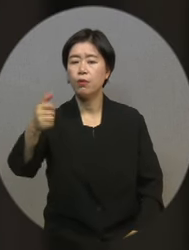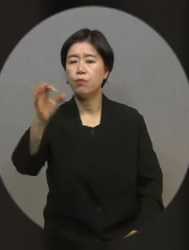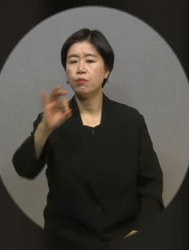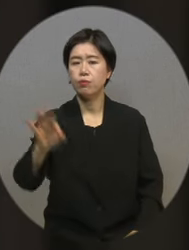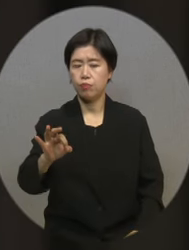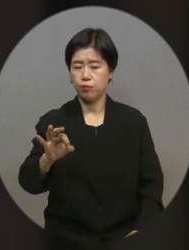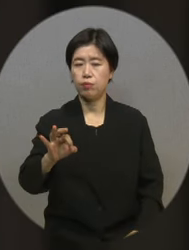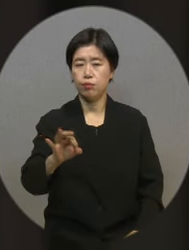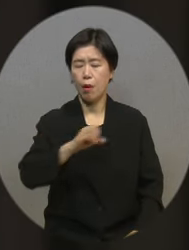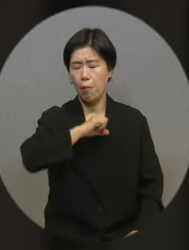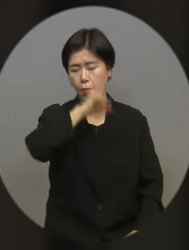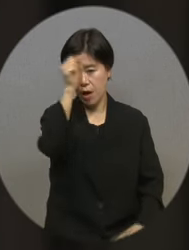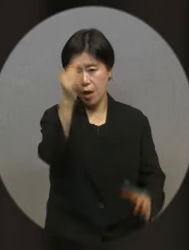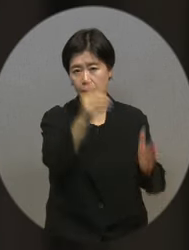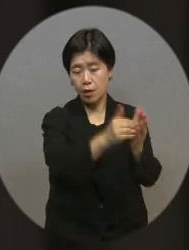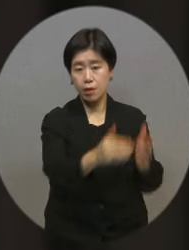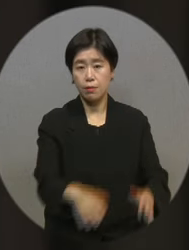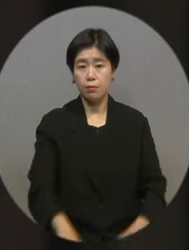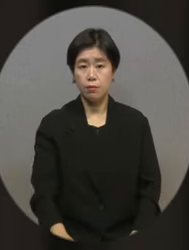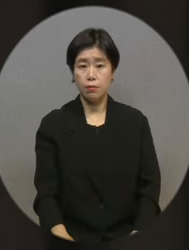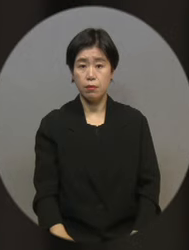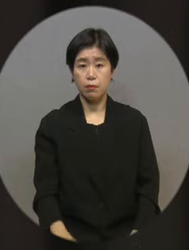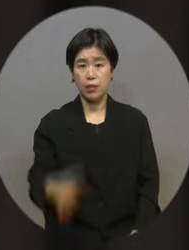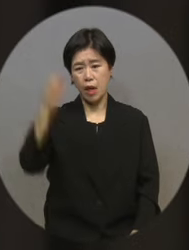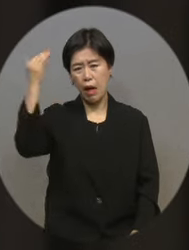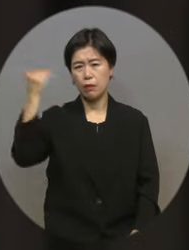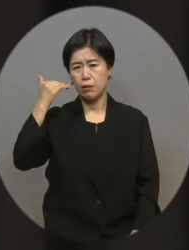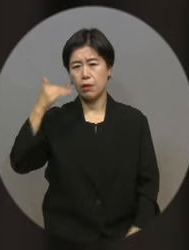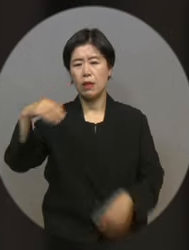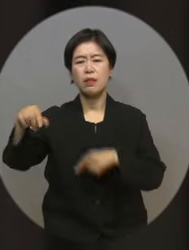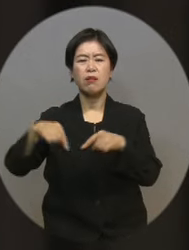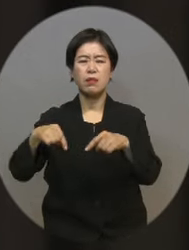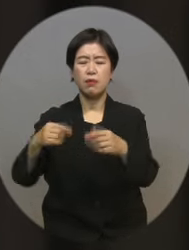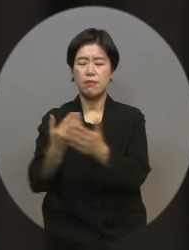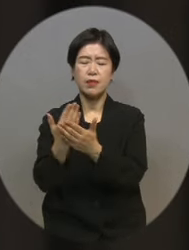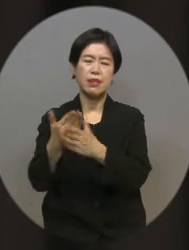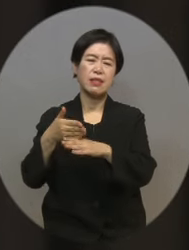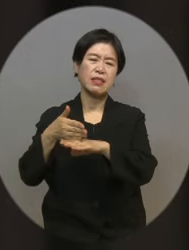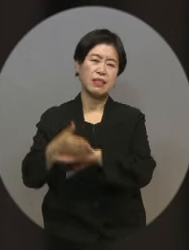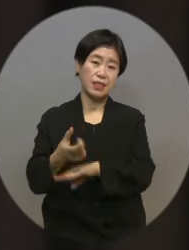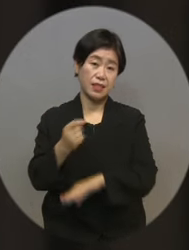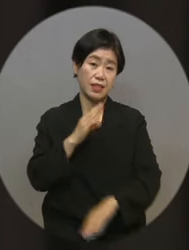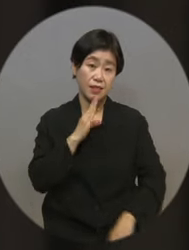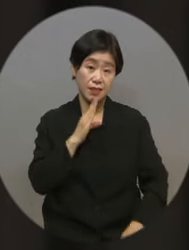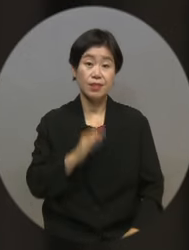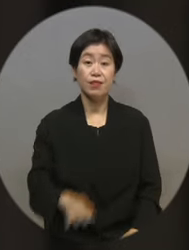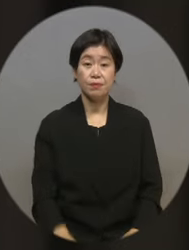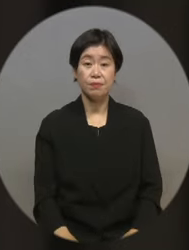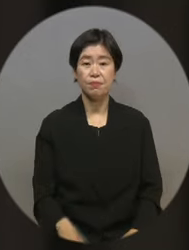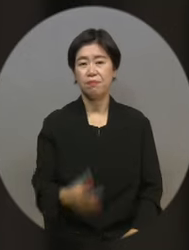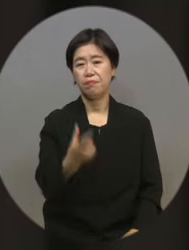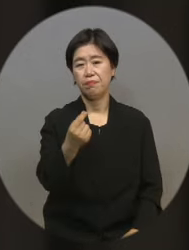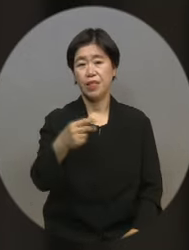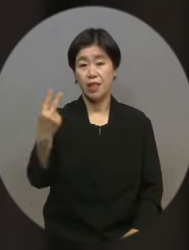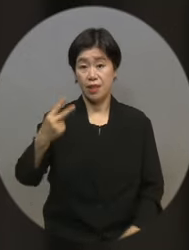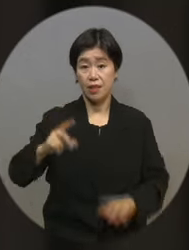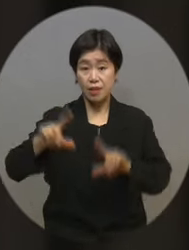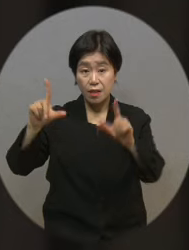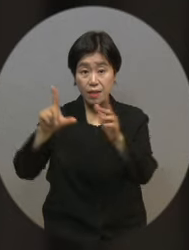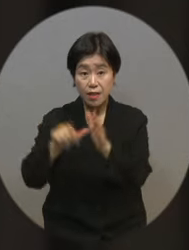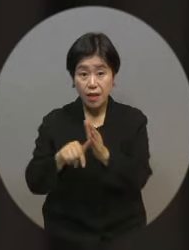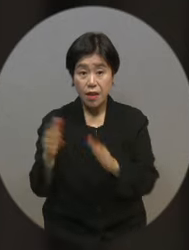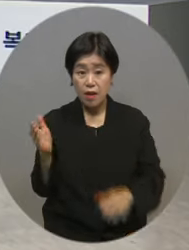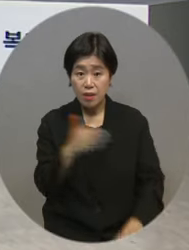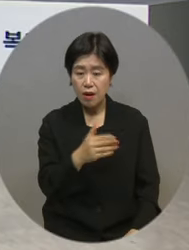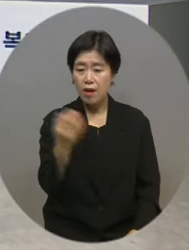이 21세기 들어와서나 시작한 거 아니에요? 그러니까 말씀하신 대로 2000년대 들어와서부터 이제 좀 여성 그렇습니다. 퍼센티지가